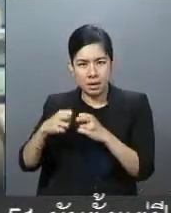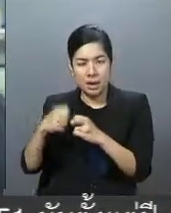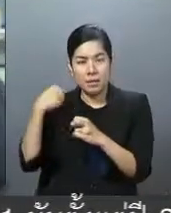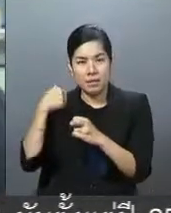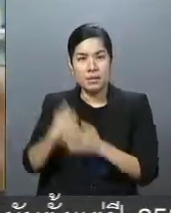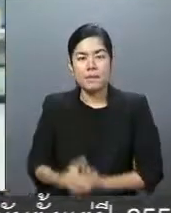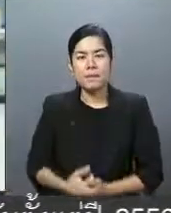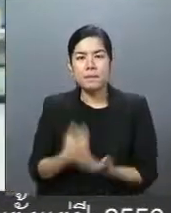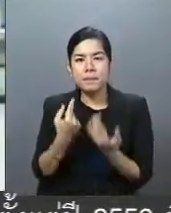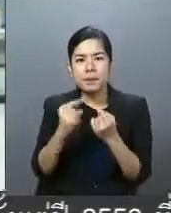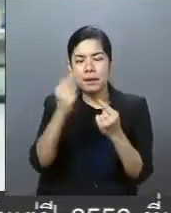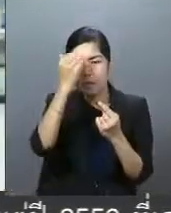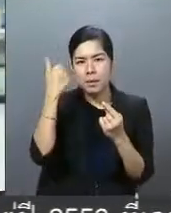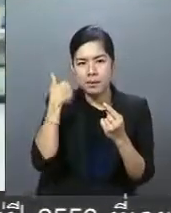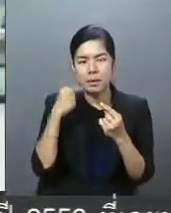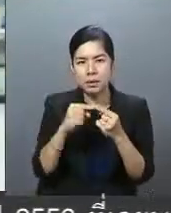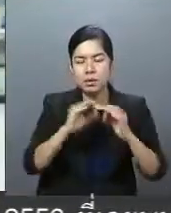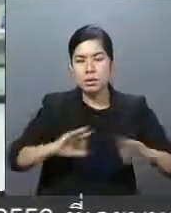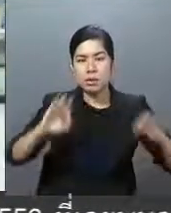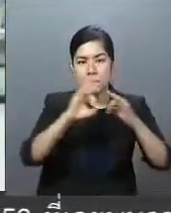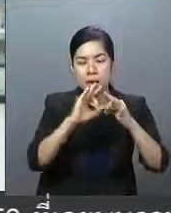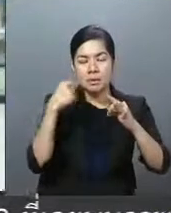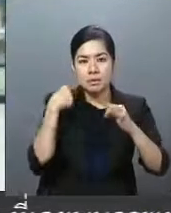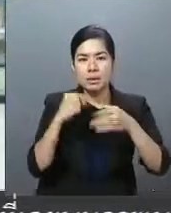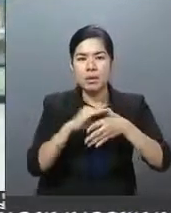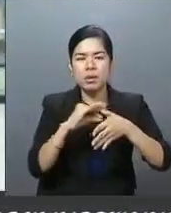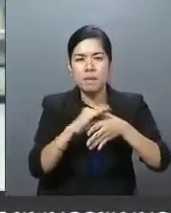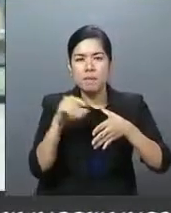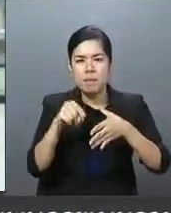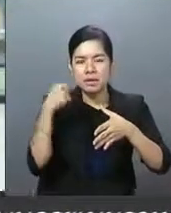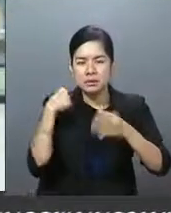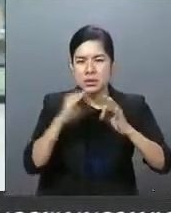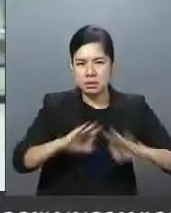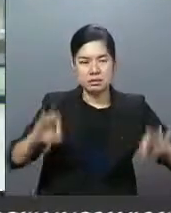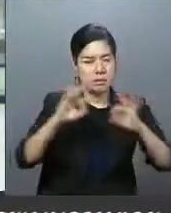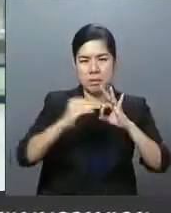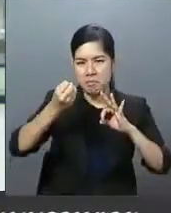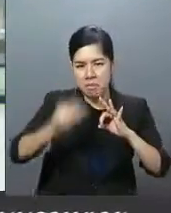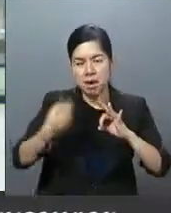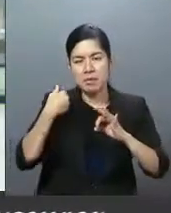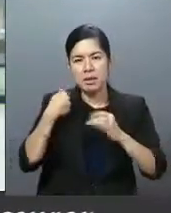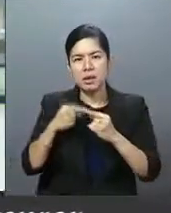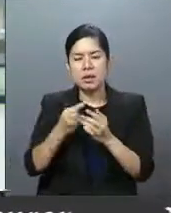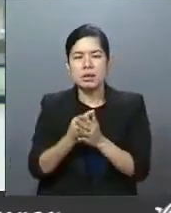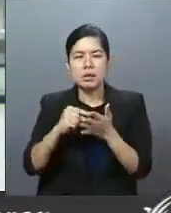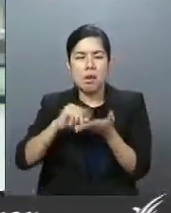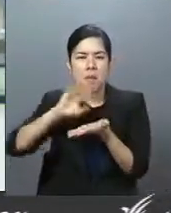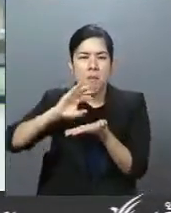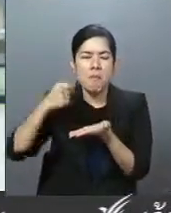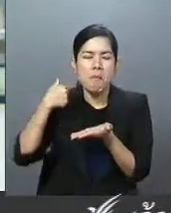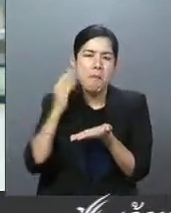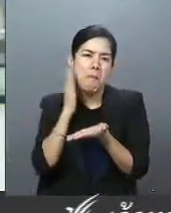แล้วก็หลักๆ ก็จะมีไขมันเป็นหลักมันในครีมเทียมเองก็มีไขมันเป็นหลักแล้วก็จะมีตัวแป้งหรือกลูโคสซิรัปเนี่ยมาเพิ่ม